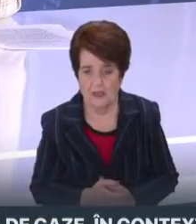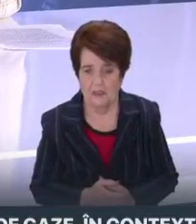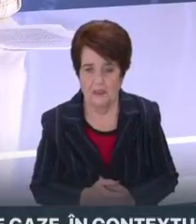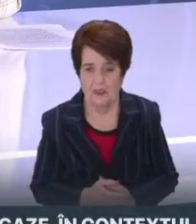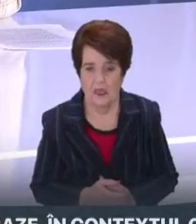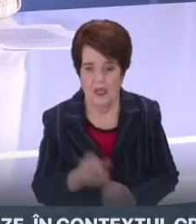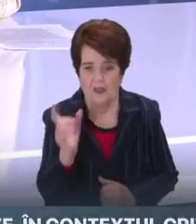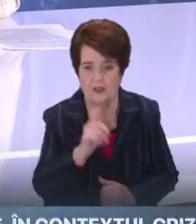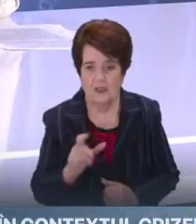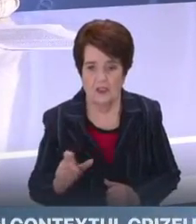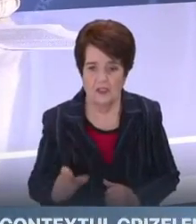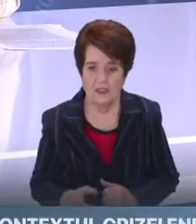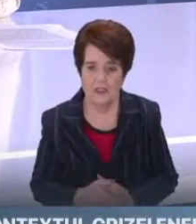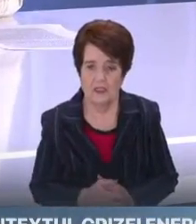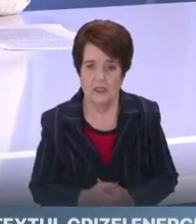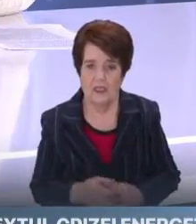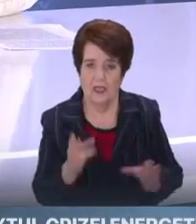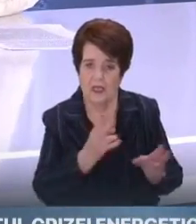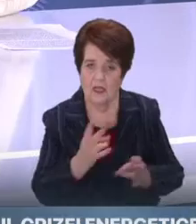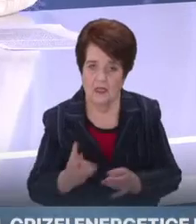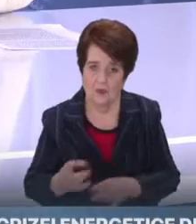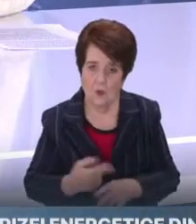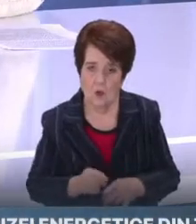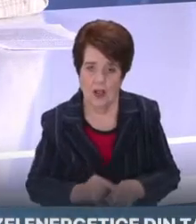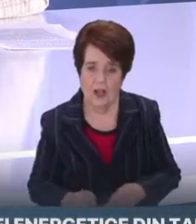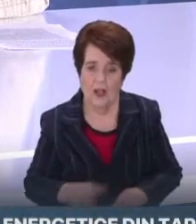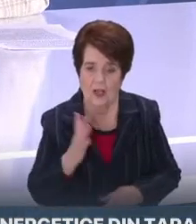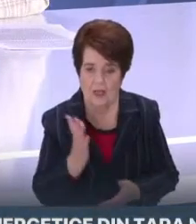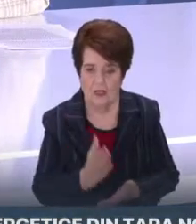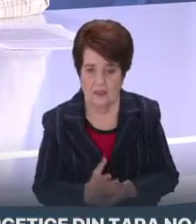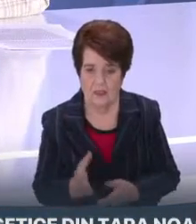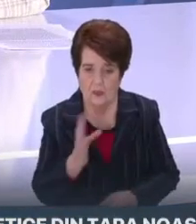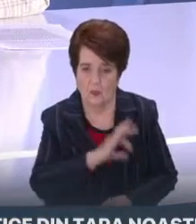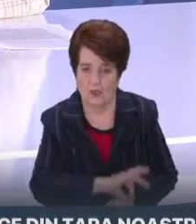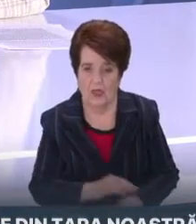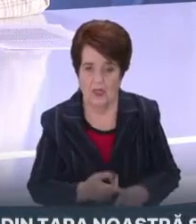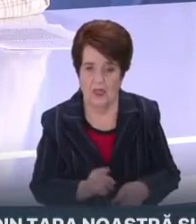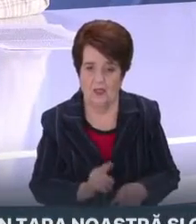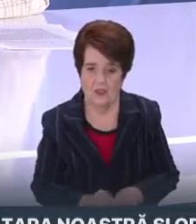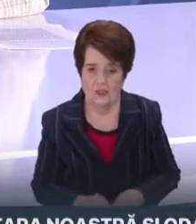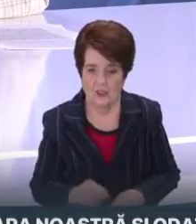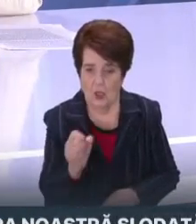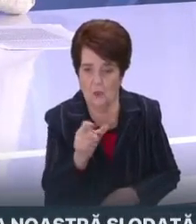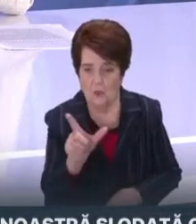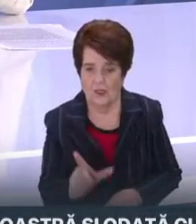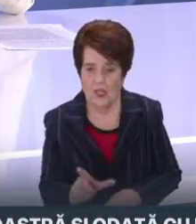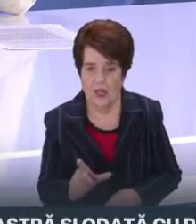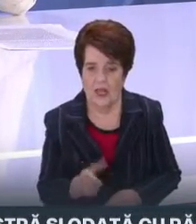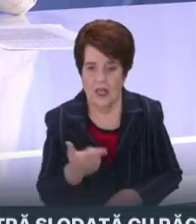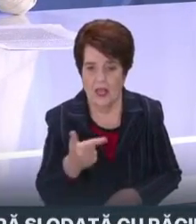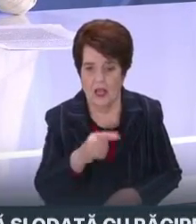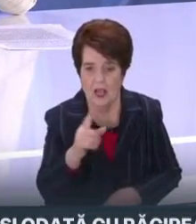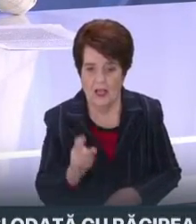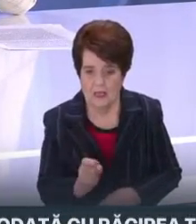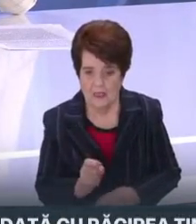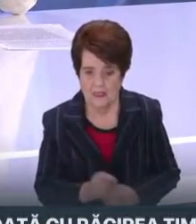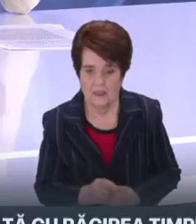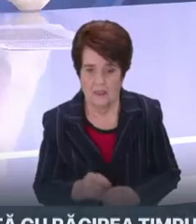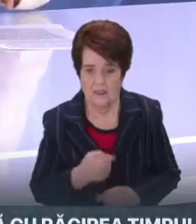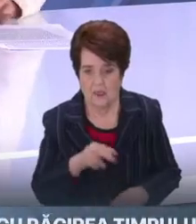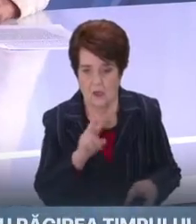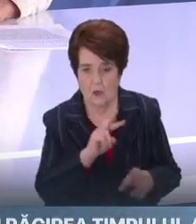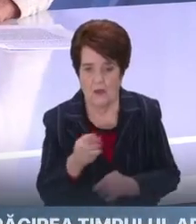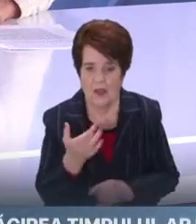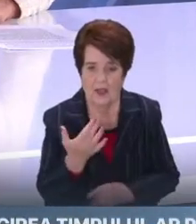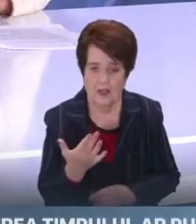pe cetățeni despre riscurile la care se expun prin utilizarea acestor butelii cu gaz. Propun ca în continuare să urmărim